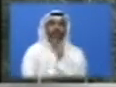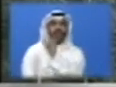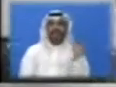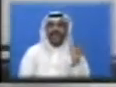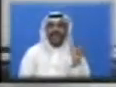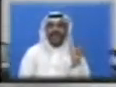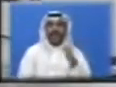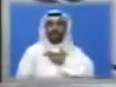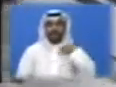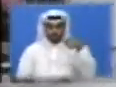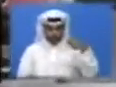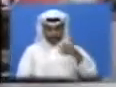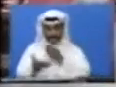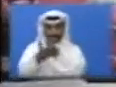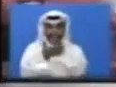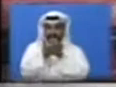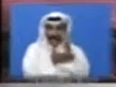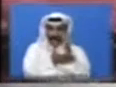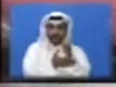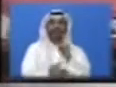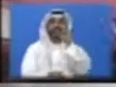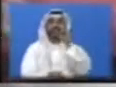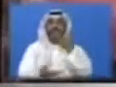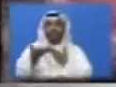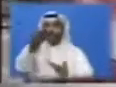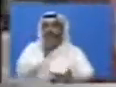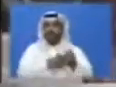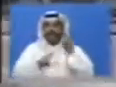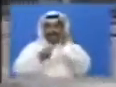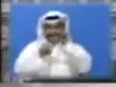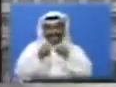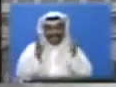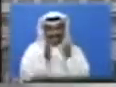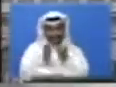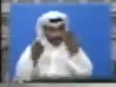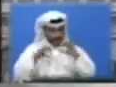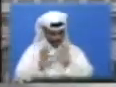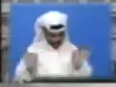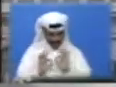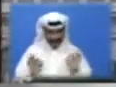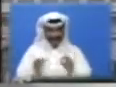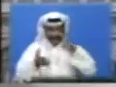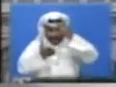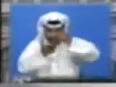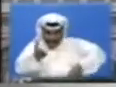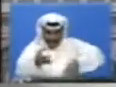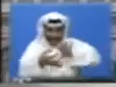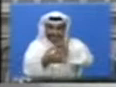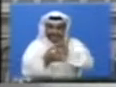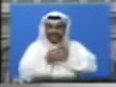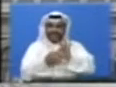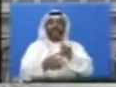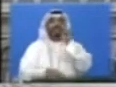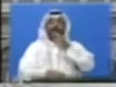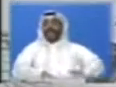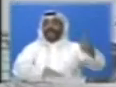بين وزارتي الخارجية وأخرى لتجنب الازدواج الضريبي وغيرها من الاتفاقيات التي وضعت